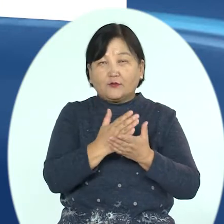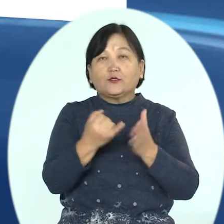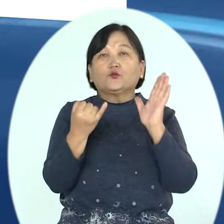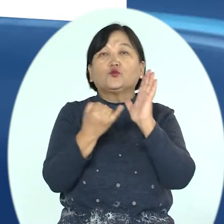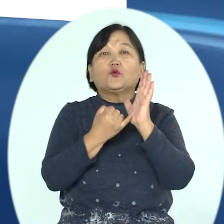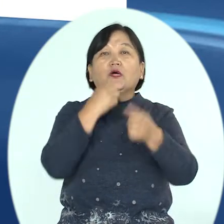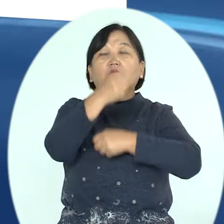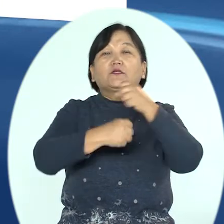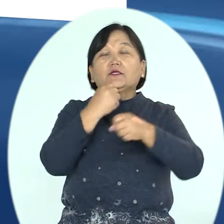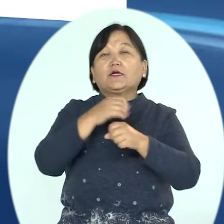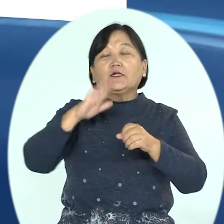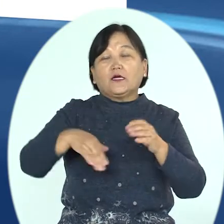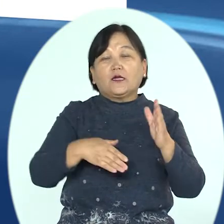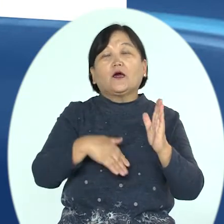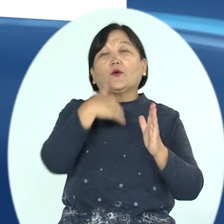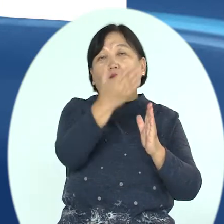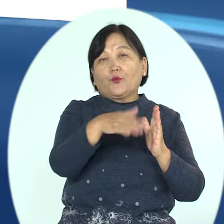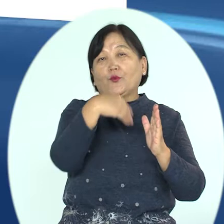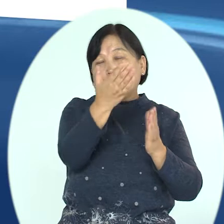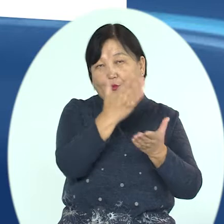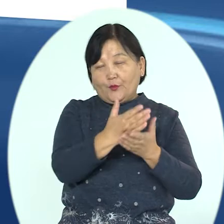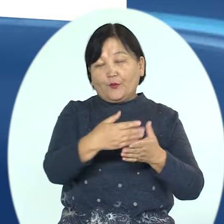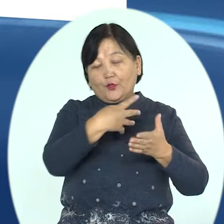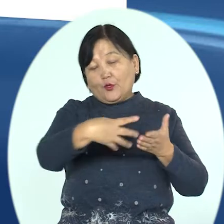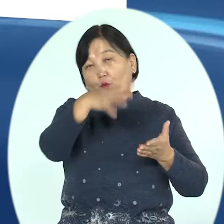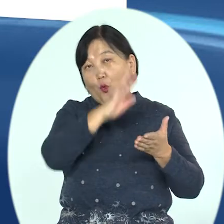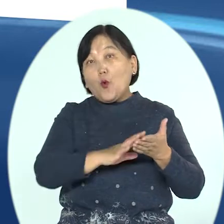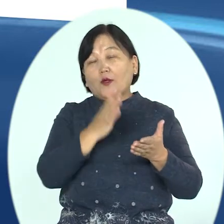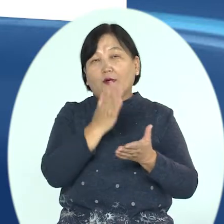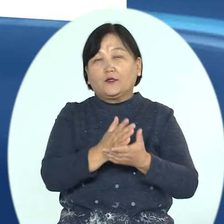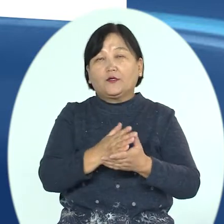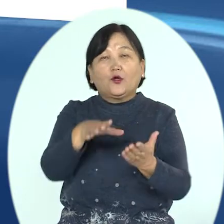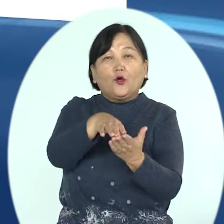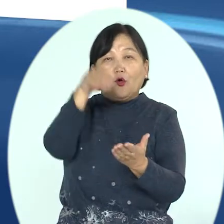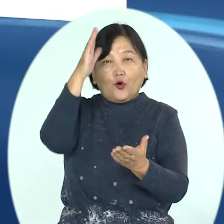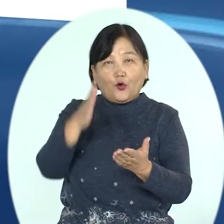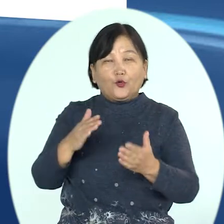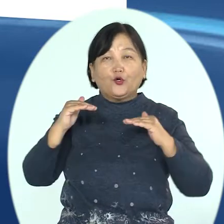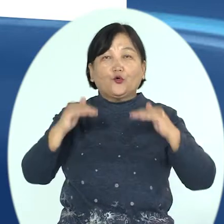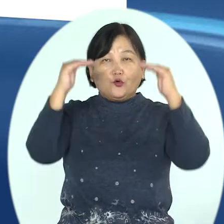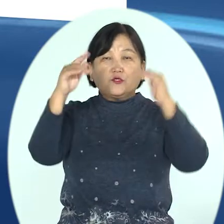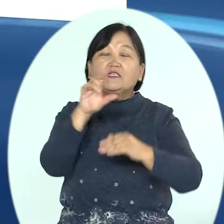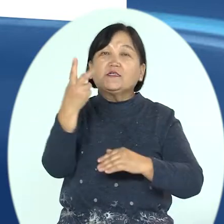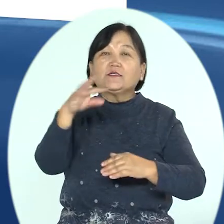өгнө. Тэгээд энэ хуваарийн дагуу бол төлөө явдаг байж байгаа. За ингээи оюутны хөгжлийн зээлд бол